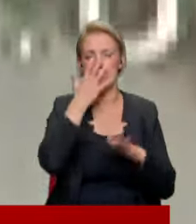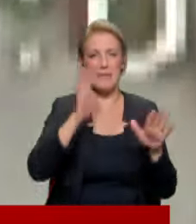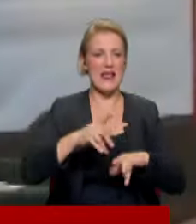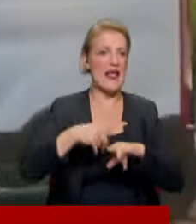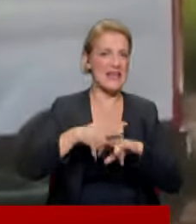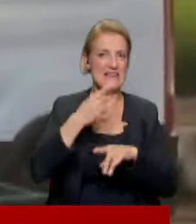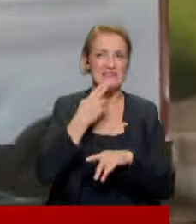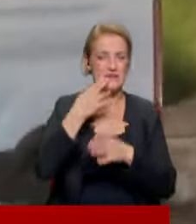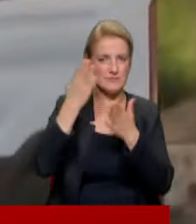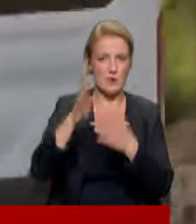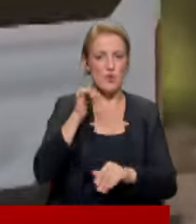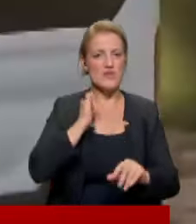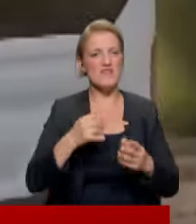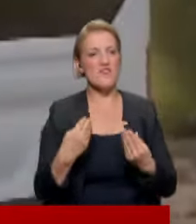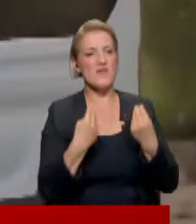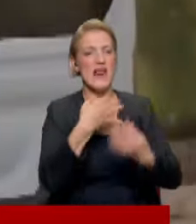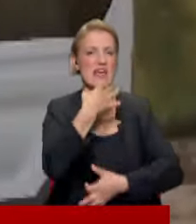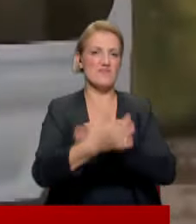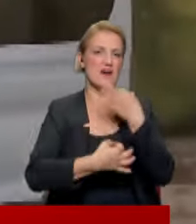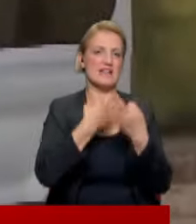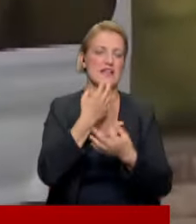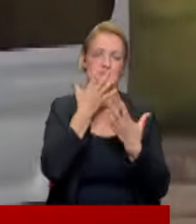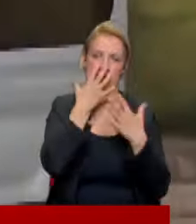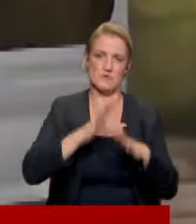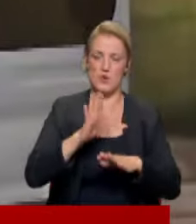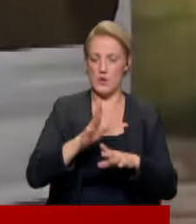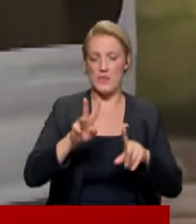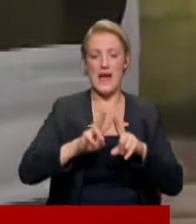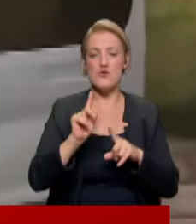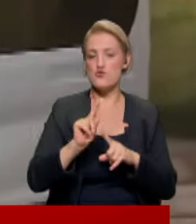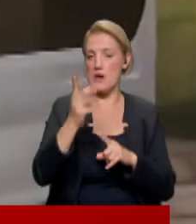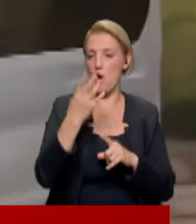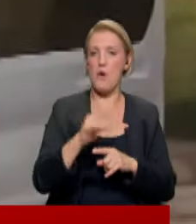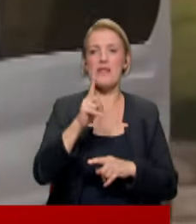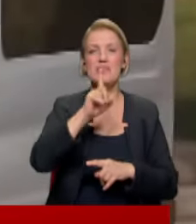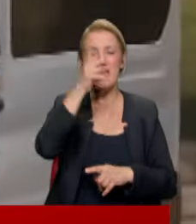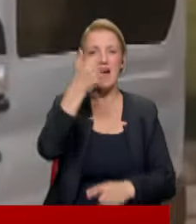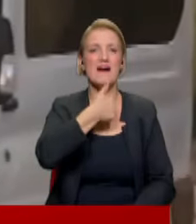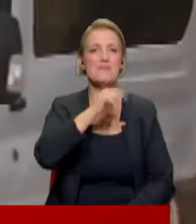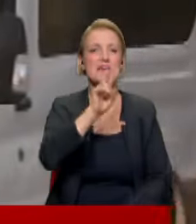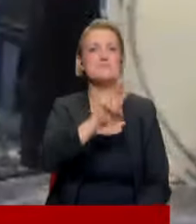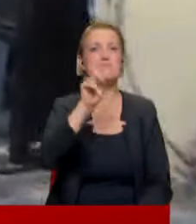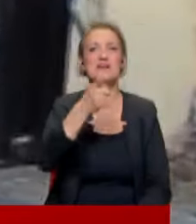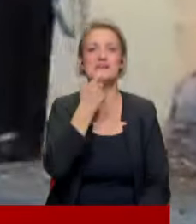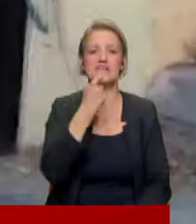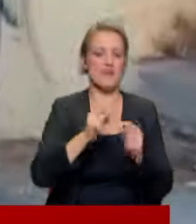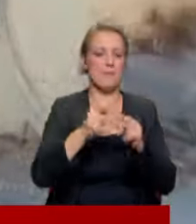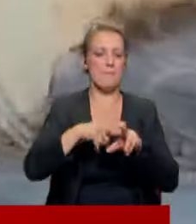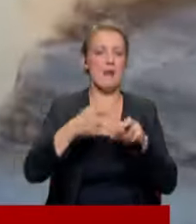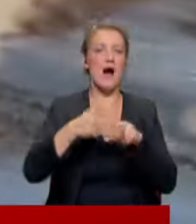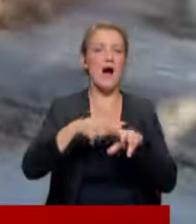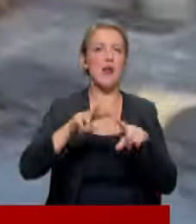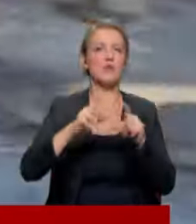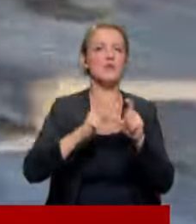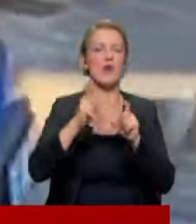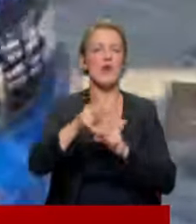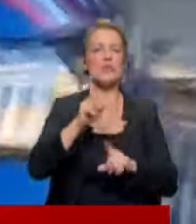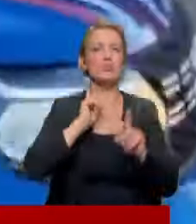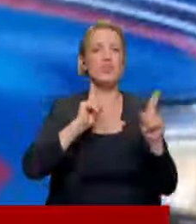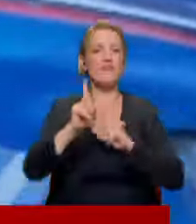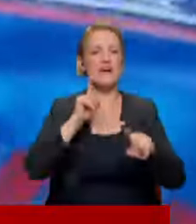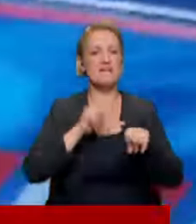güran ve onun savcılığa vereceği ifadeye çevrildi narinin şüpheli olmayan tek abisi 21 yaşındaki Baran güran İsa davayı